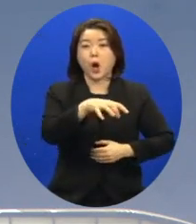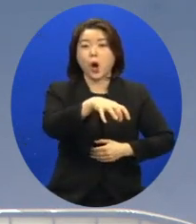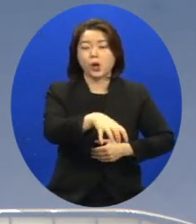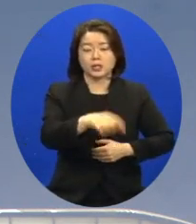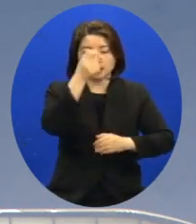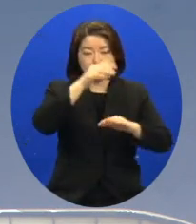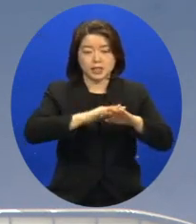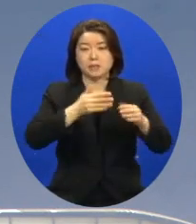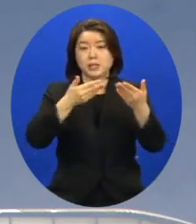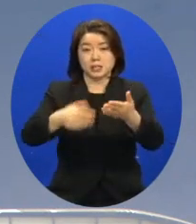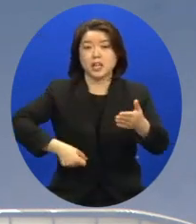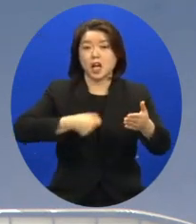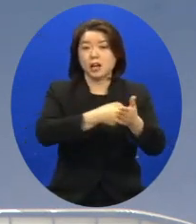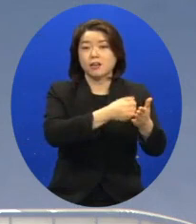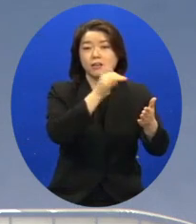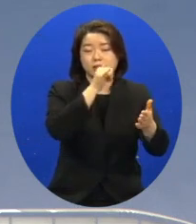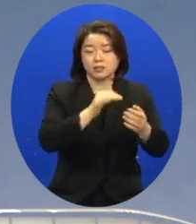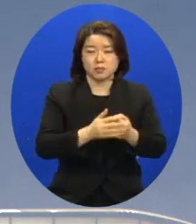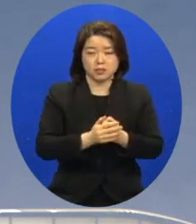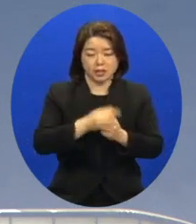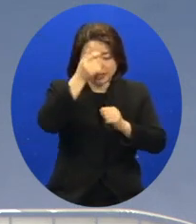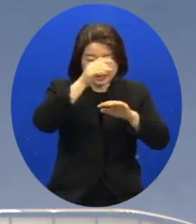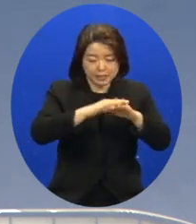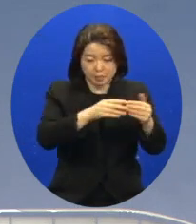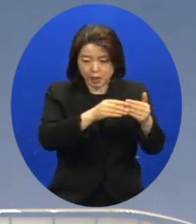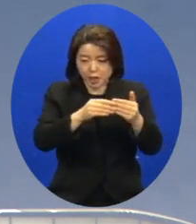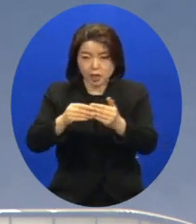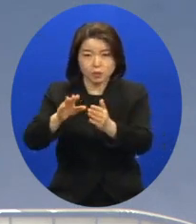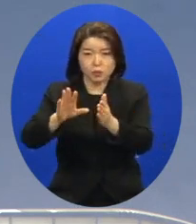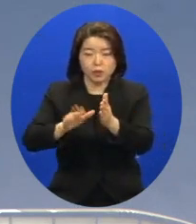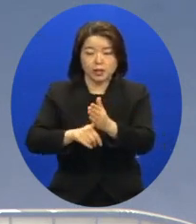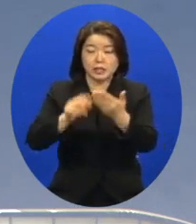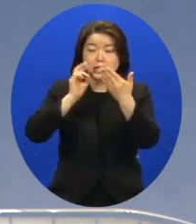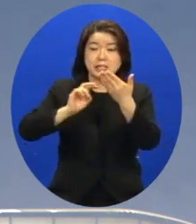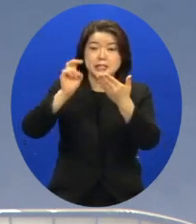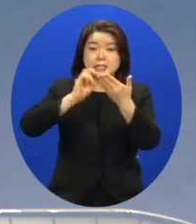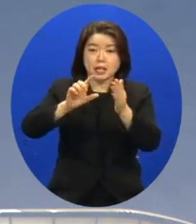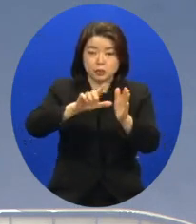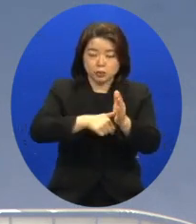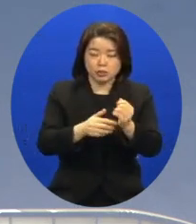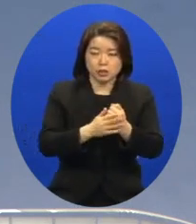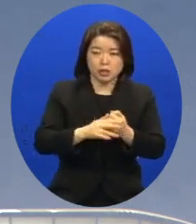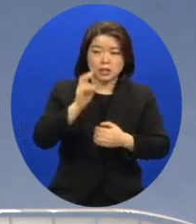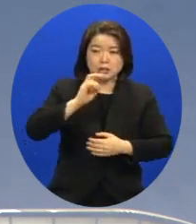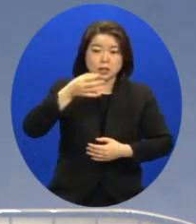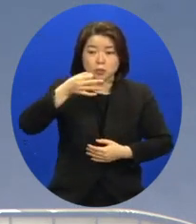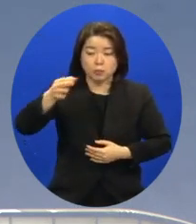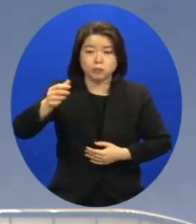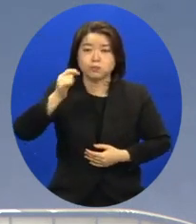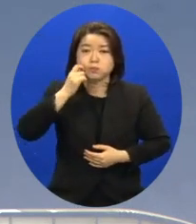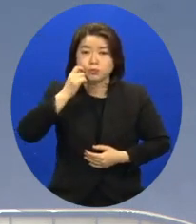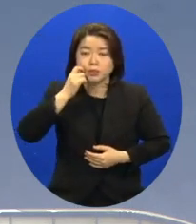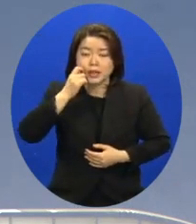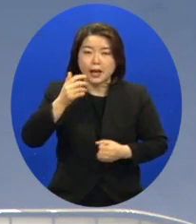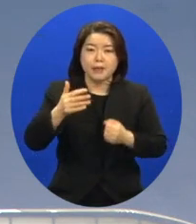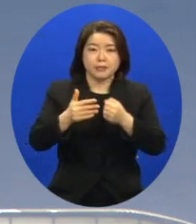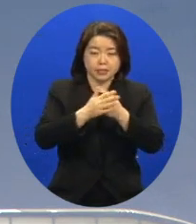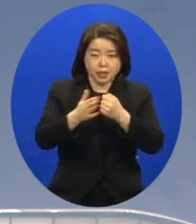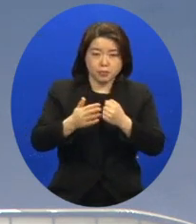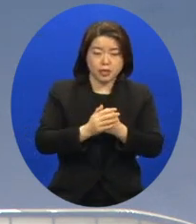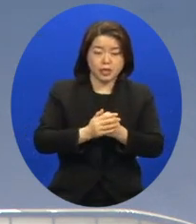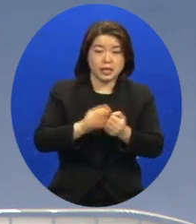드리기로. 예배를 인도하는데 찬송 시간에 찬송을 부를 수가 없는 겁니다. 그래서